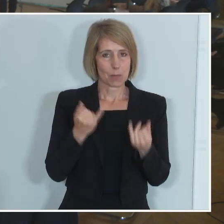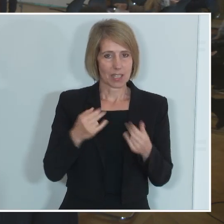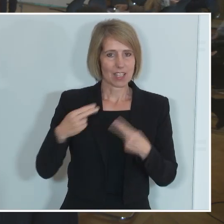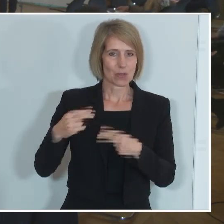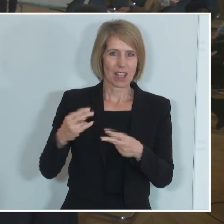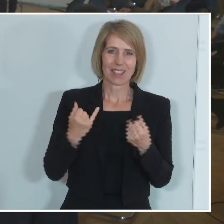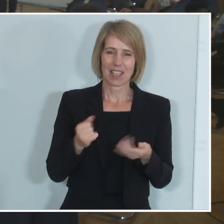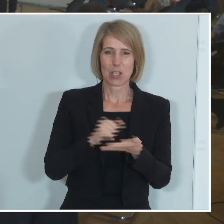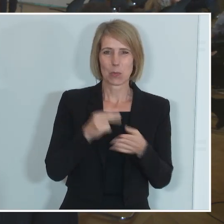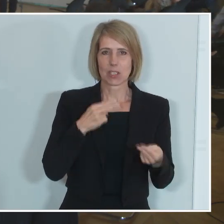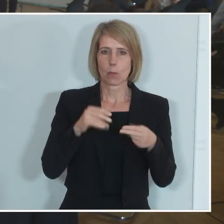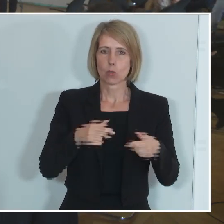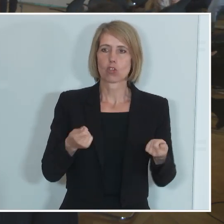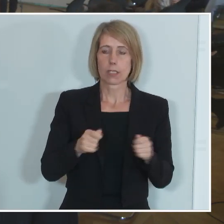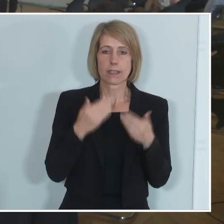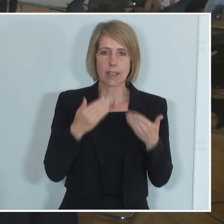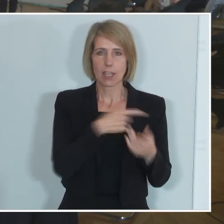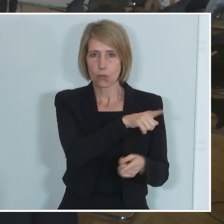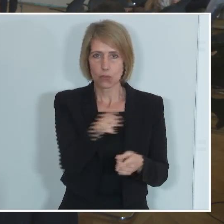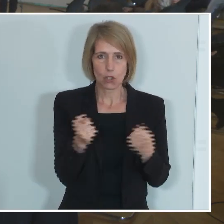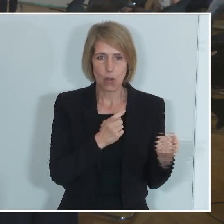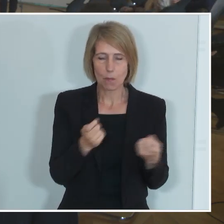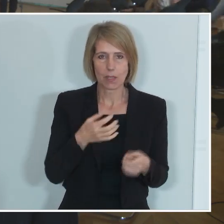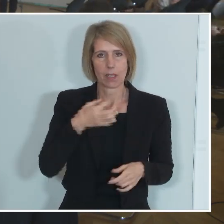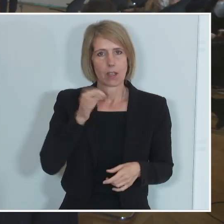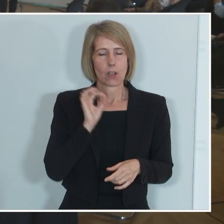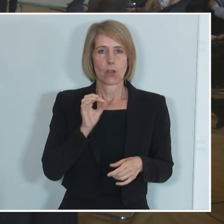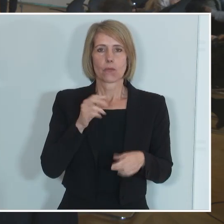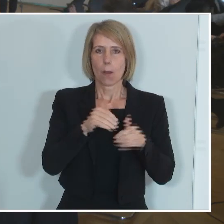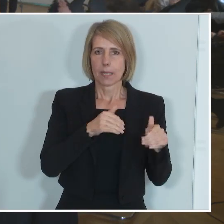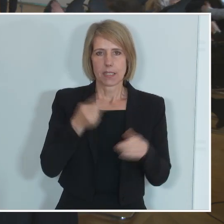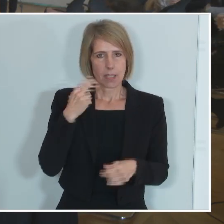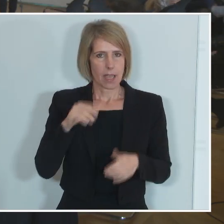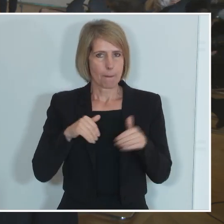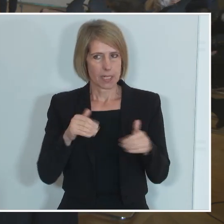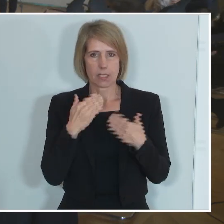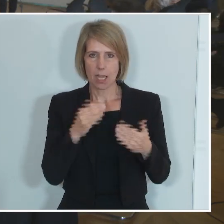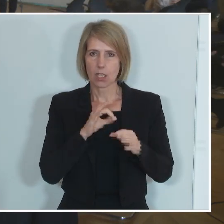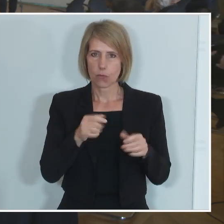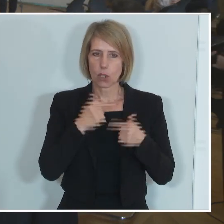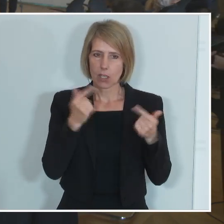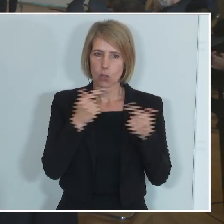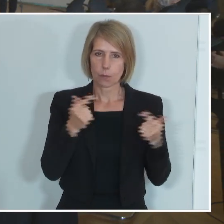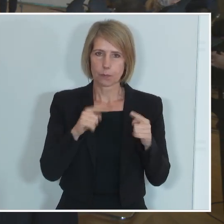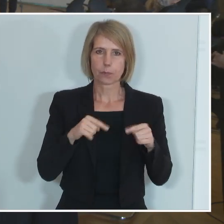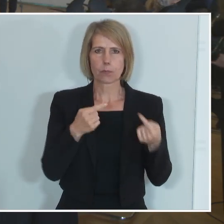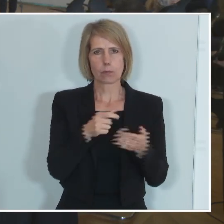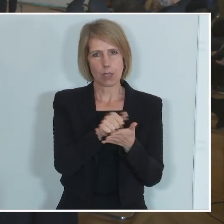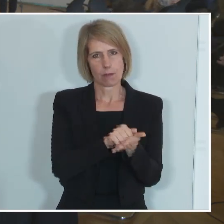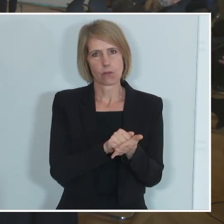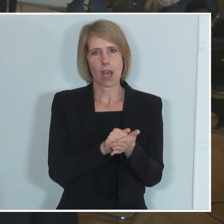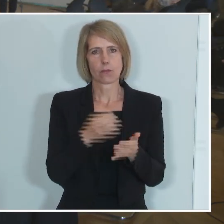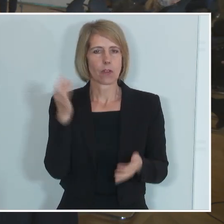Punkt schließen. Vielen Dank an Sie fürs Kommen. Vielen Dank, Herr Wirtschaftsminister, Frau Europaministerin, für die Ausführungen. Und ich darf mich nochmal für die anfänglichen Tonprobleme entschuldigen.